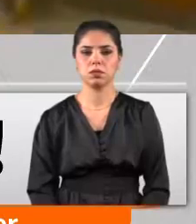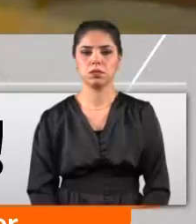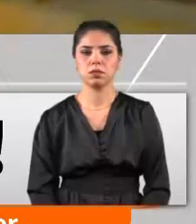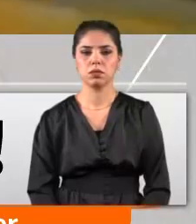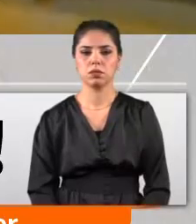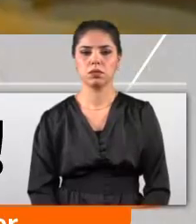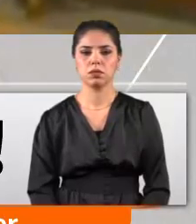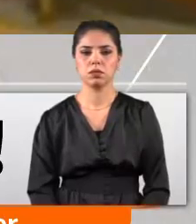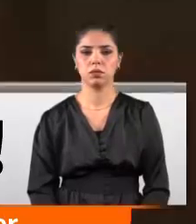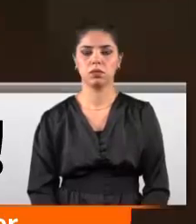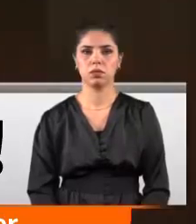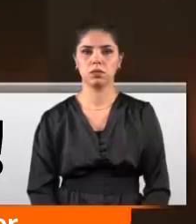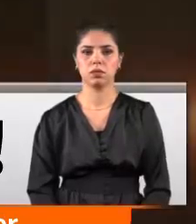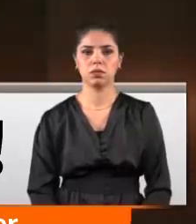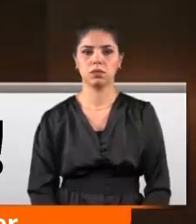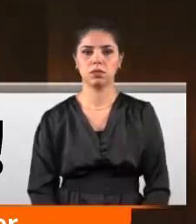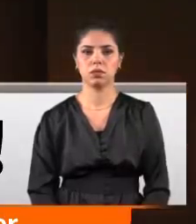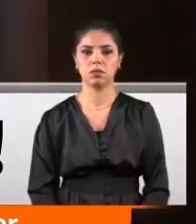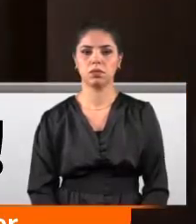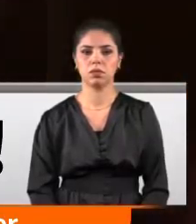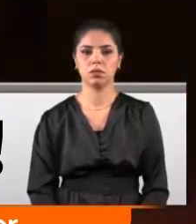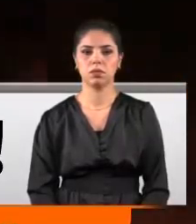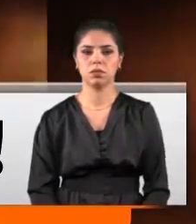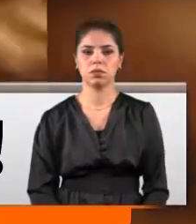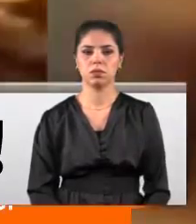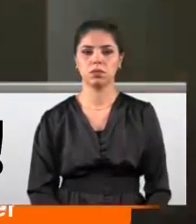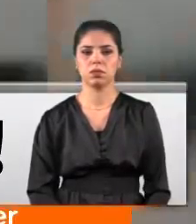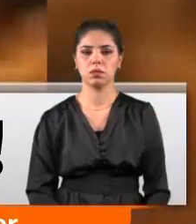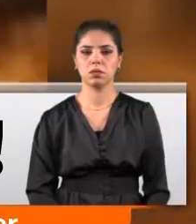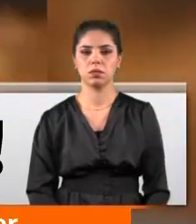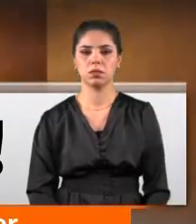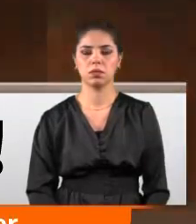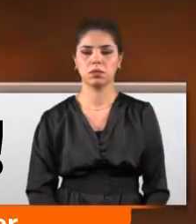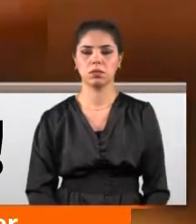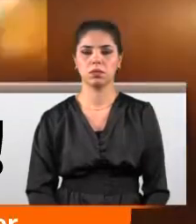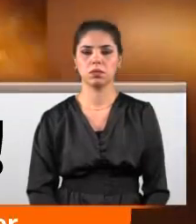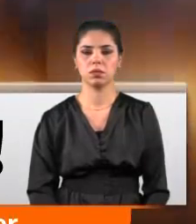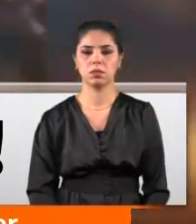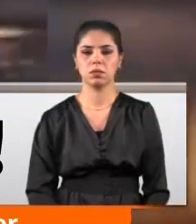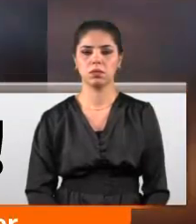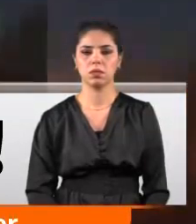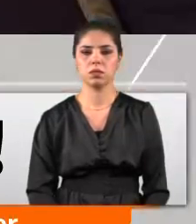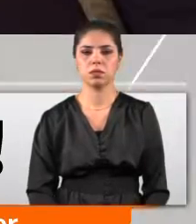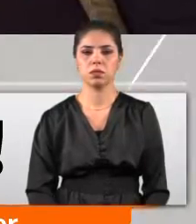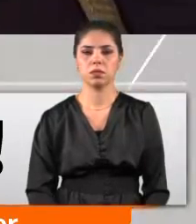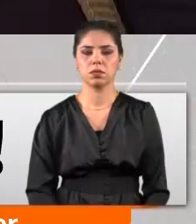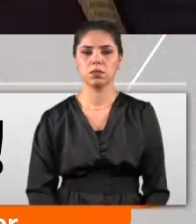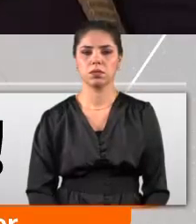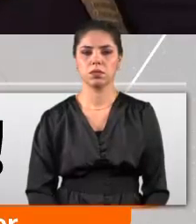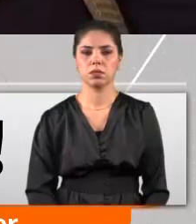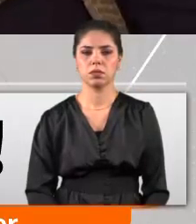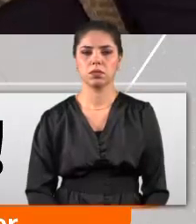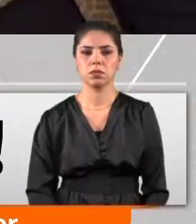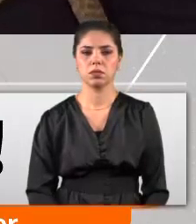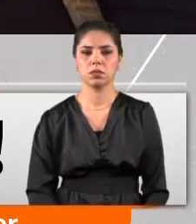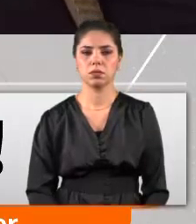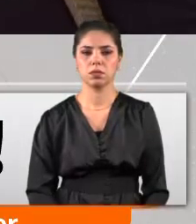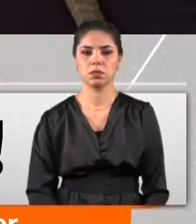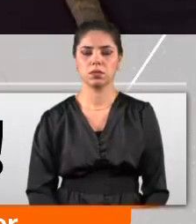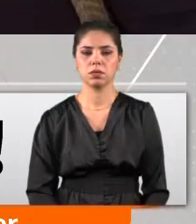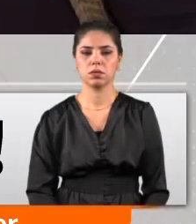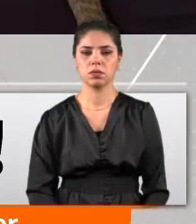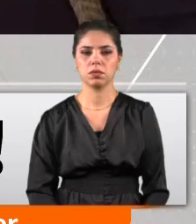geçiyor. Karadeniz yapımı onlar. Arkadaş, sabahın 5'inde eve ateş açıldı. 2 el. Bir tane çör kuşuna kurban mı